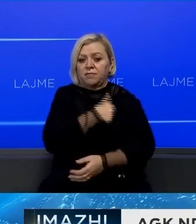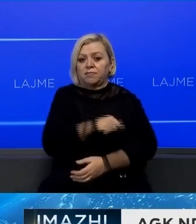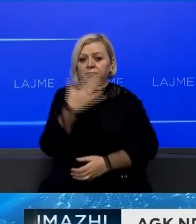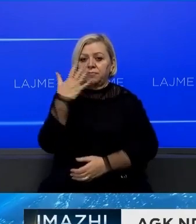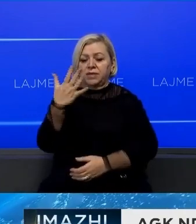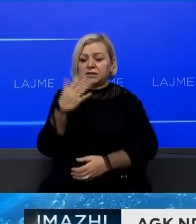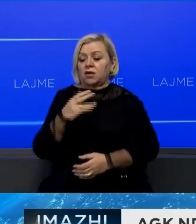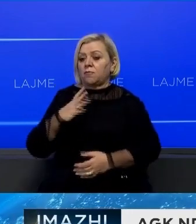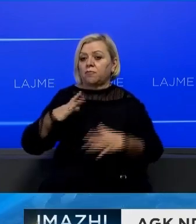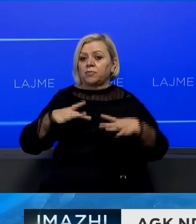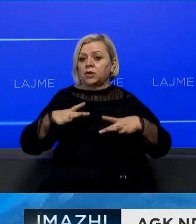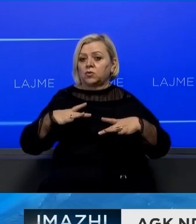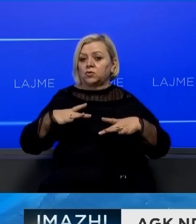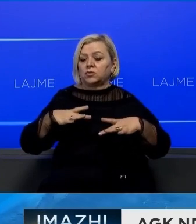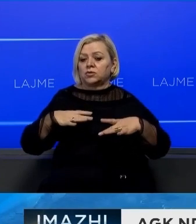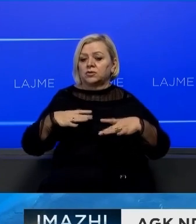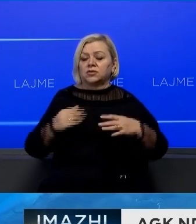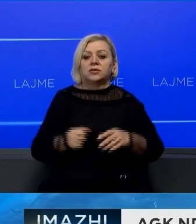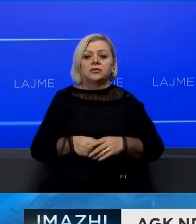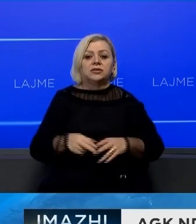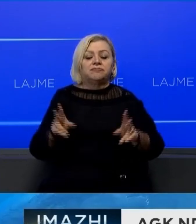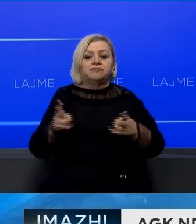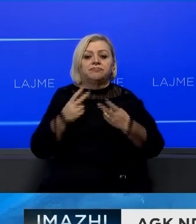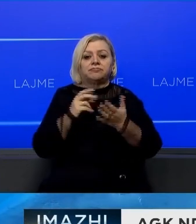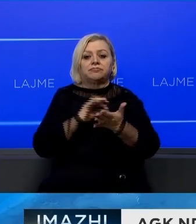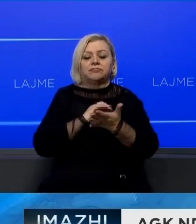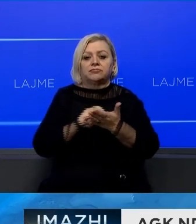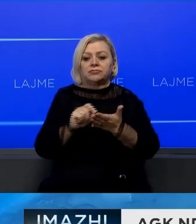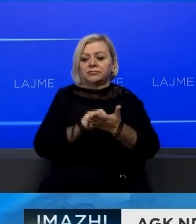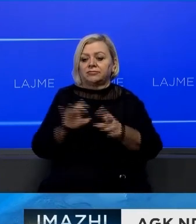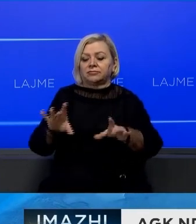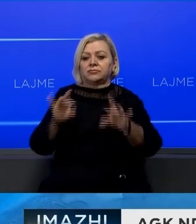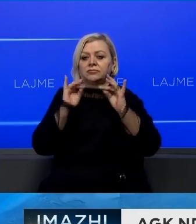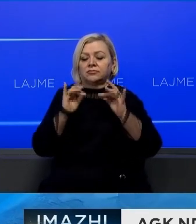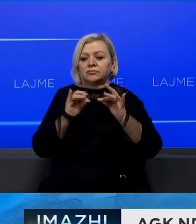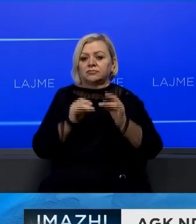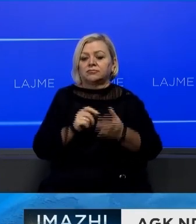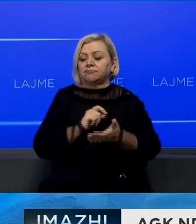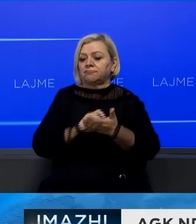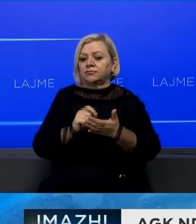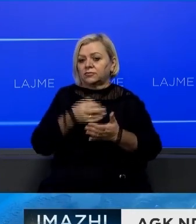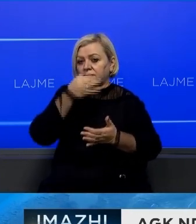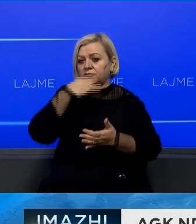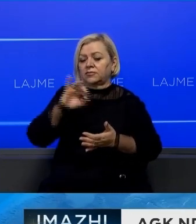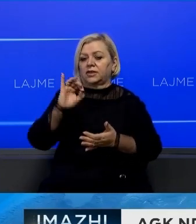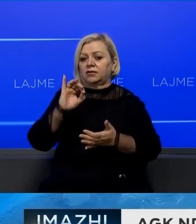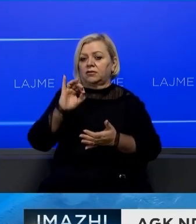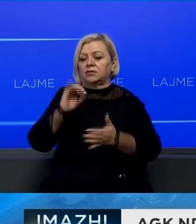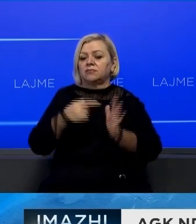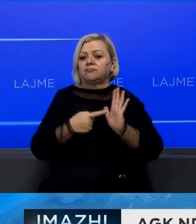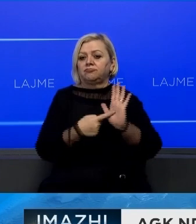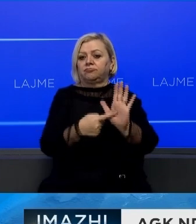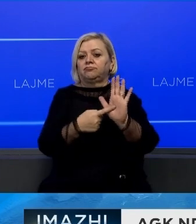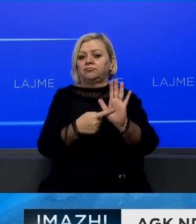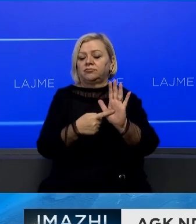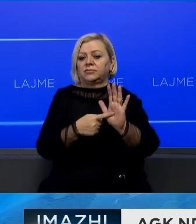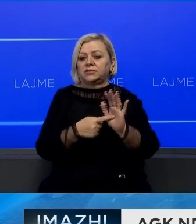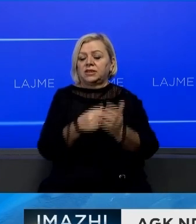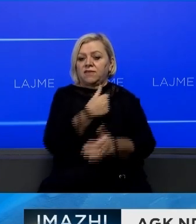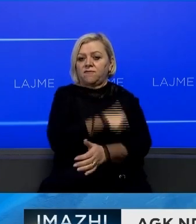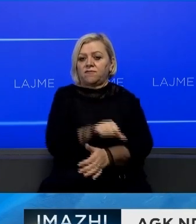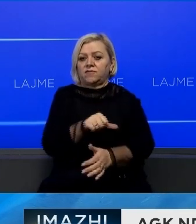vitësh pauzë, u vlerësuan gazetarët më të mirë për storjen më të mirë dhe për gazetarin më të mirë të vitit,